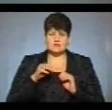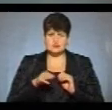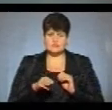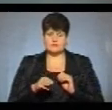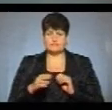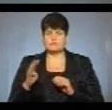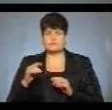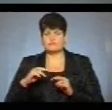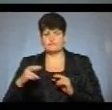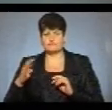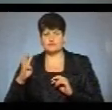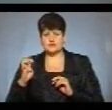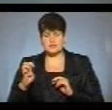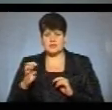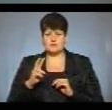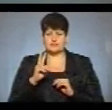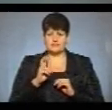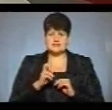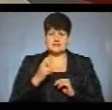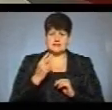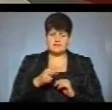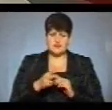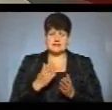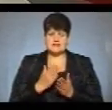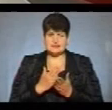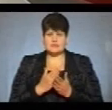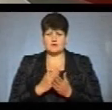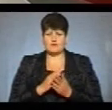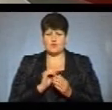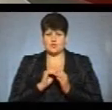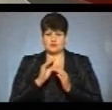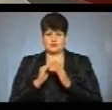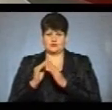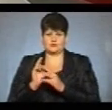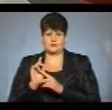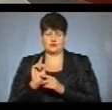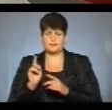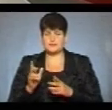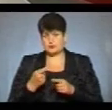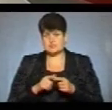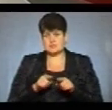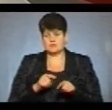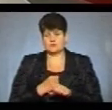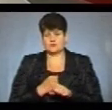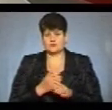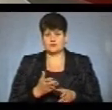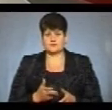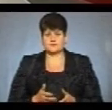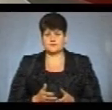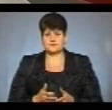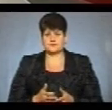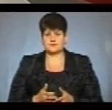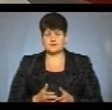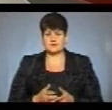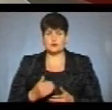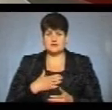400 тисяч вольт, або в 220, який йде до кожного оселя. Оце її функція, така виконання дії. І такі